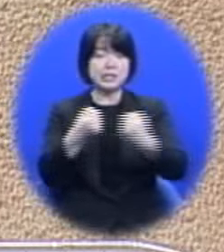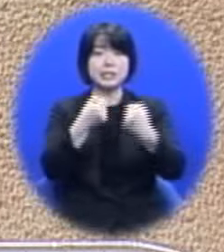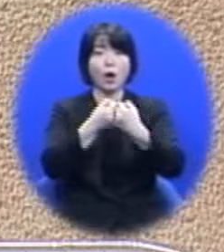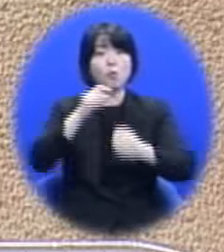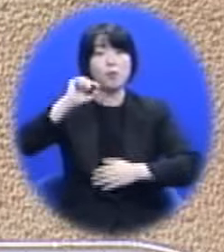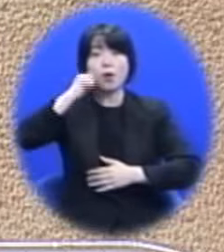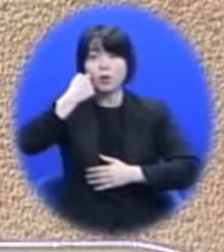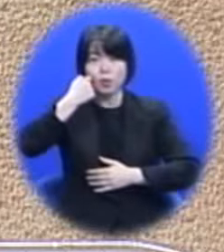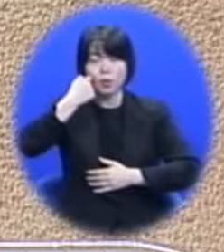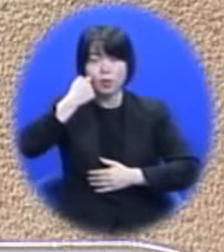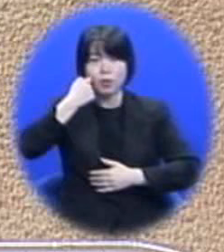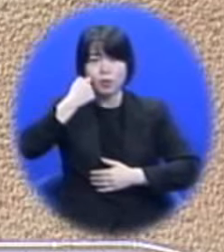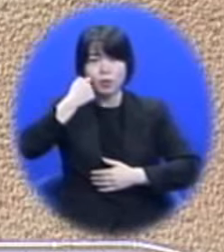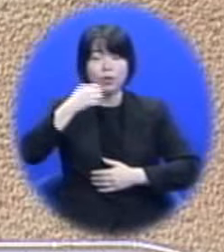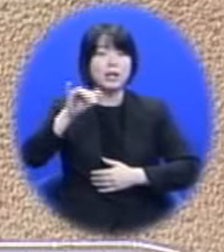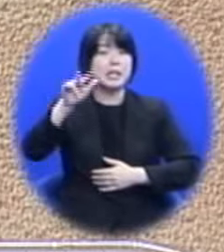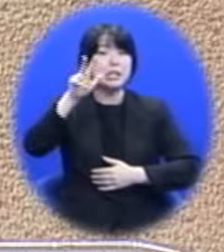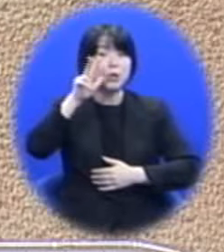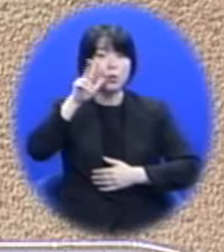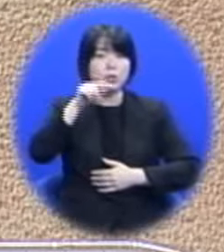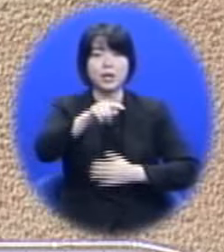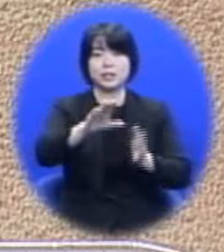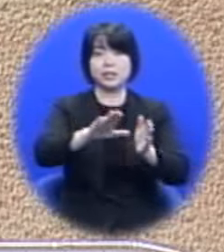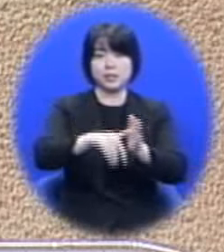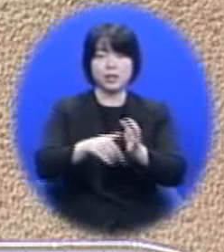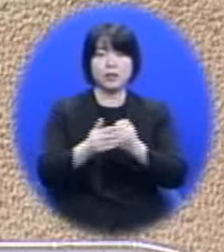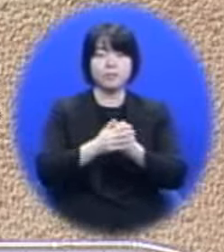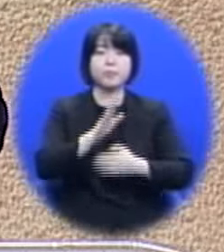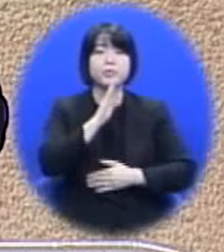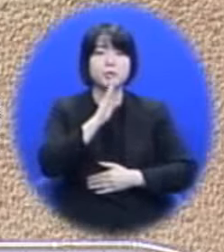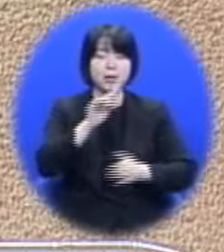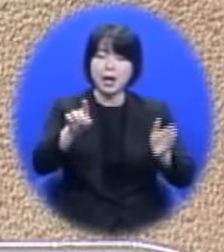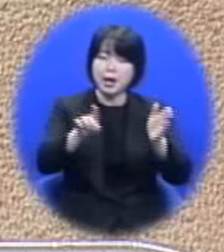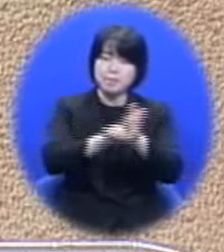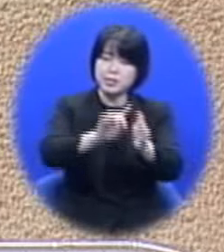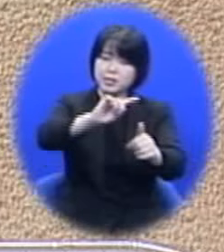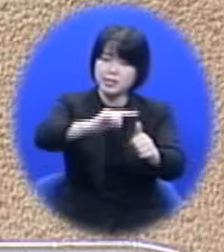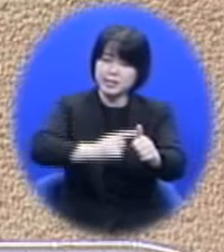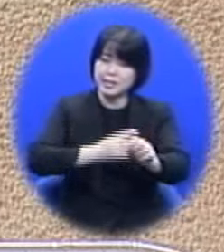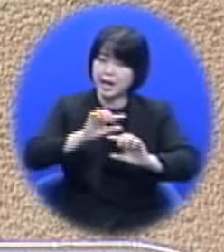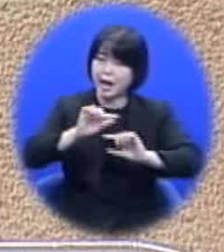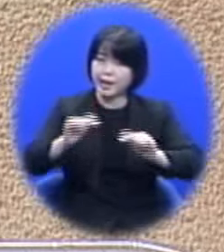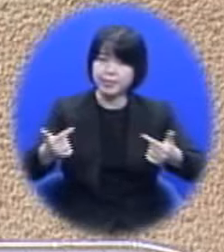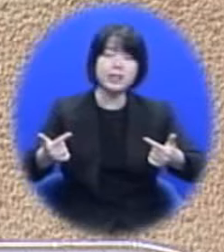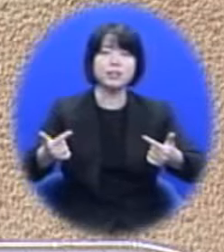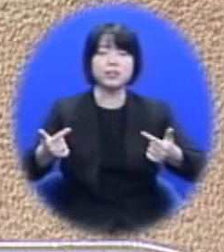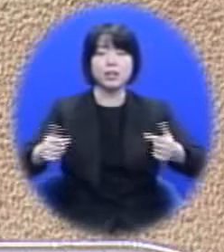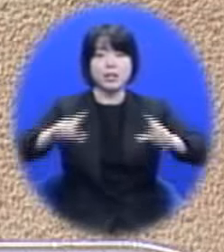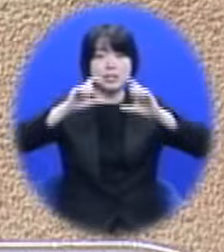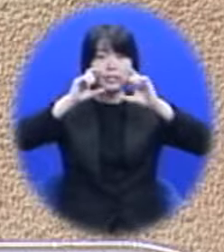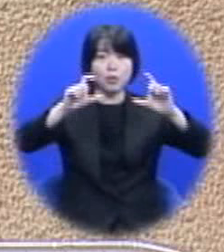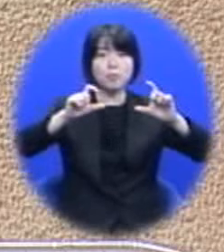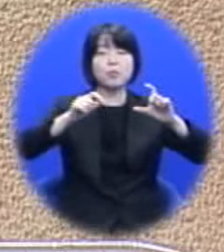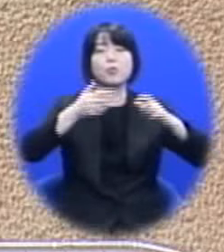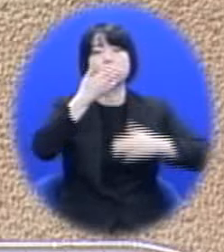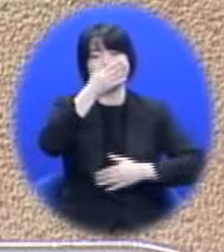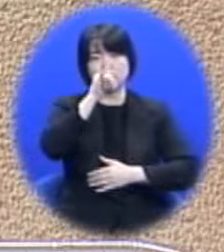없습니다. 여호수아가 그때 정말 믿어지지 않는 그런 선포를